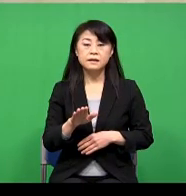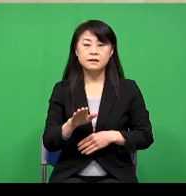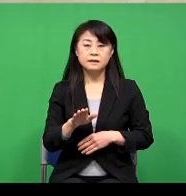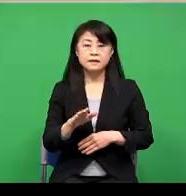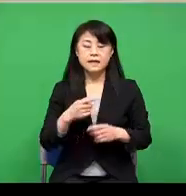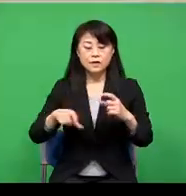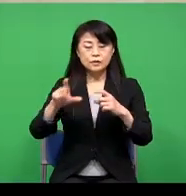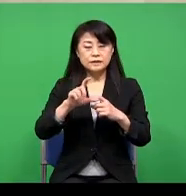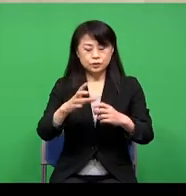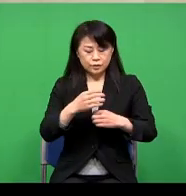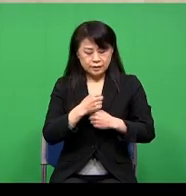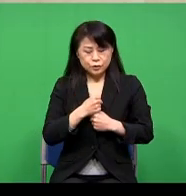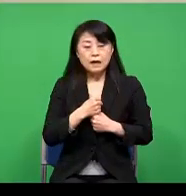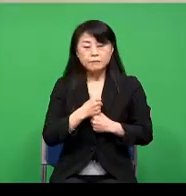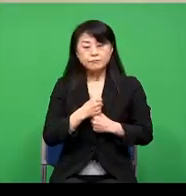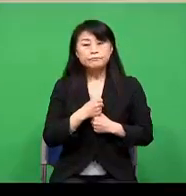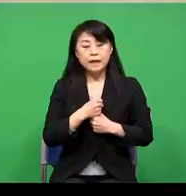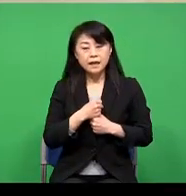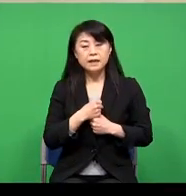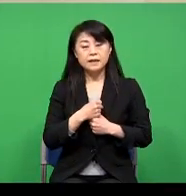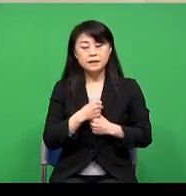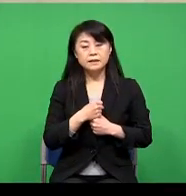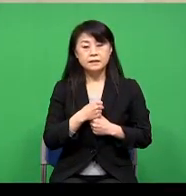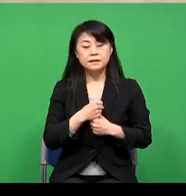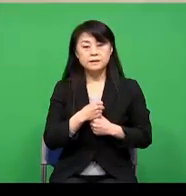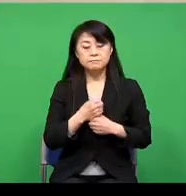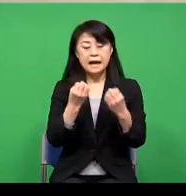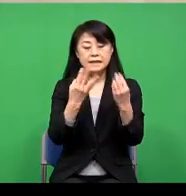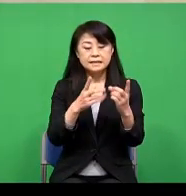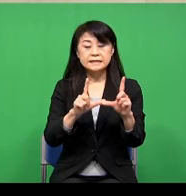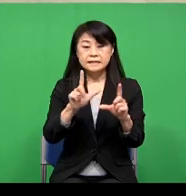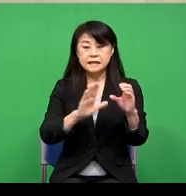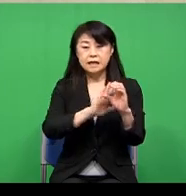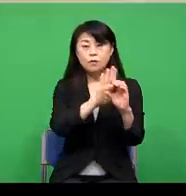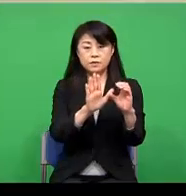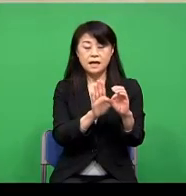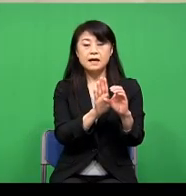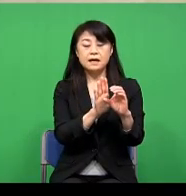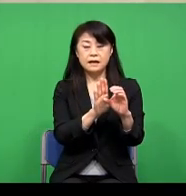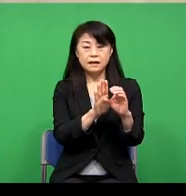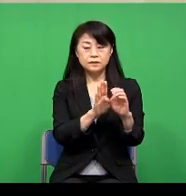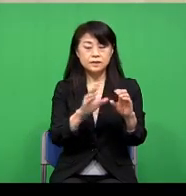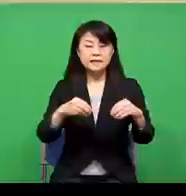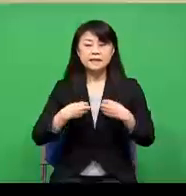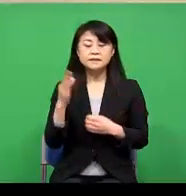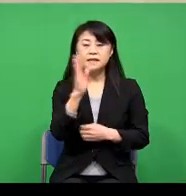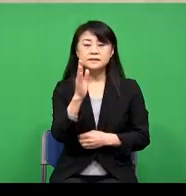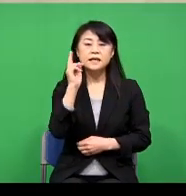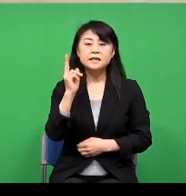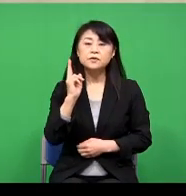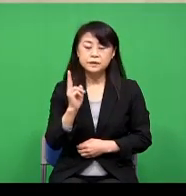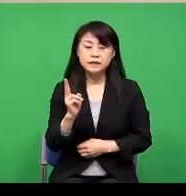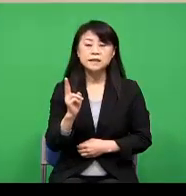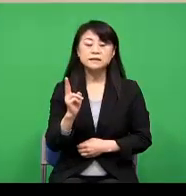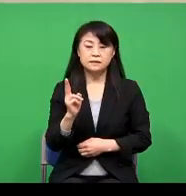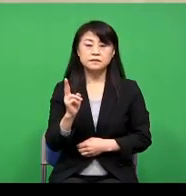不急の外出の自粛とかですね、特に感染が多い県外への まあ、ご使用移動とか、あるいは密の密